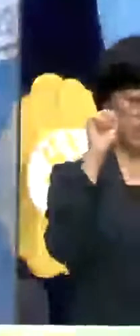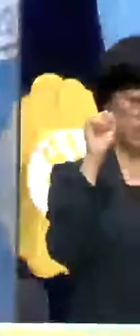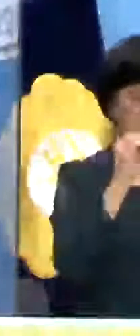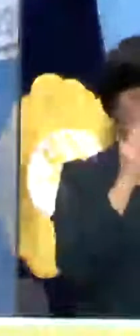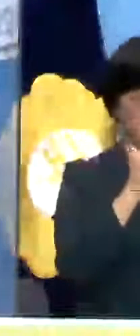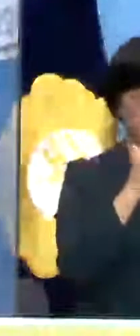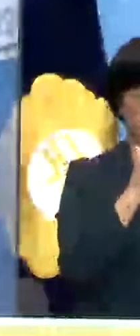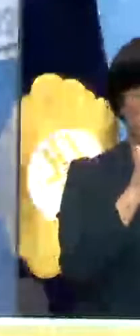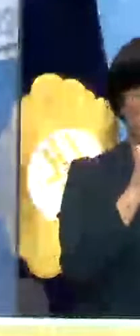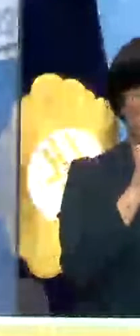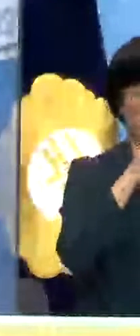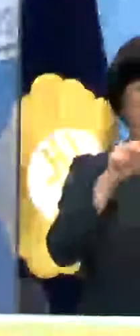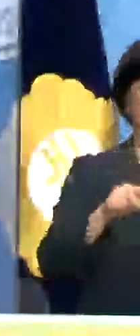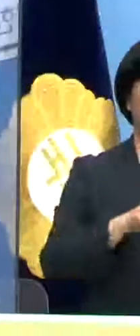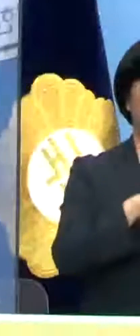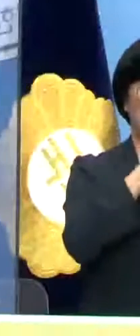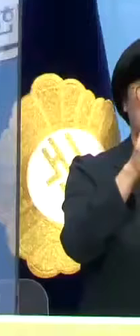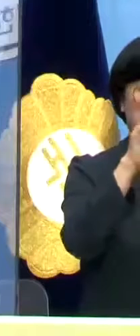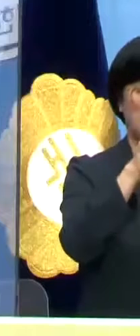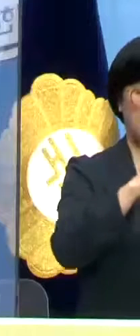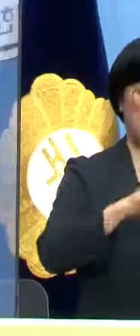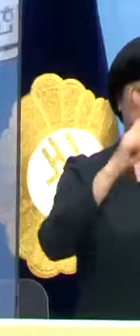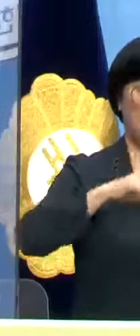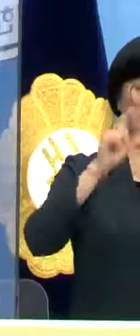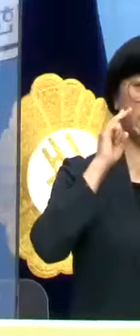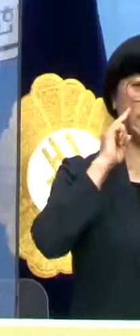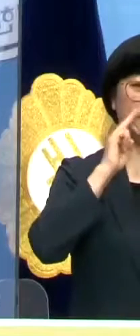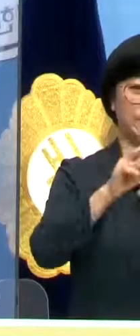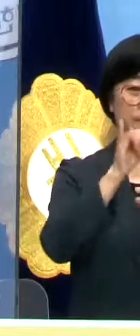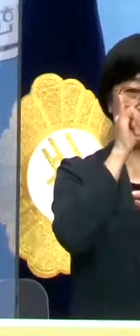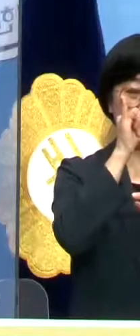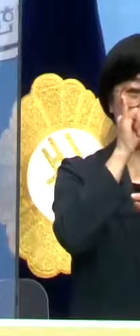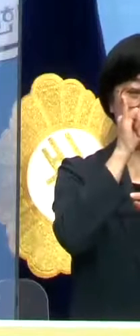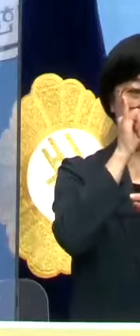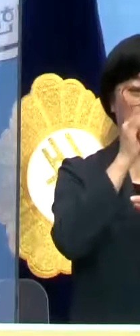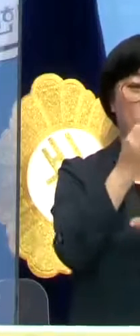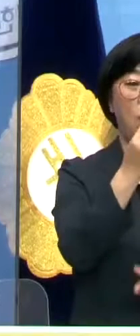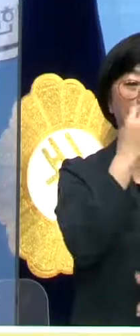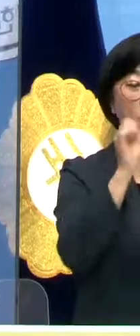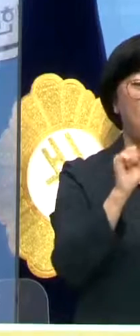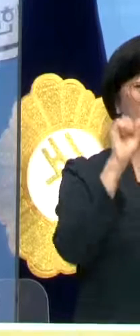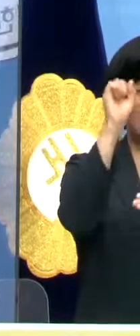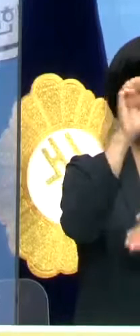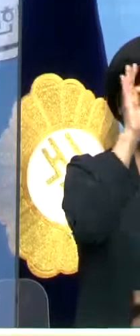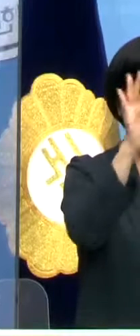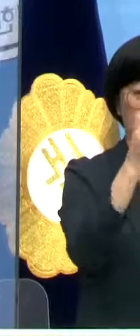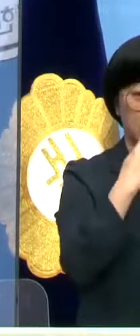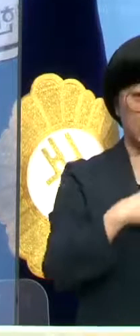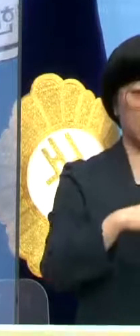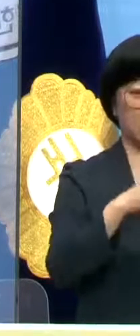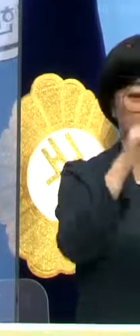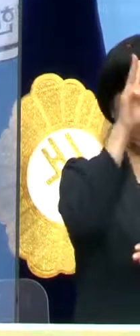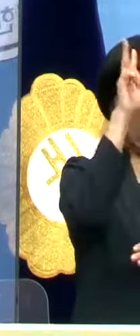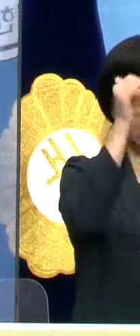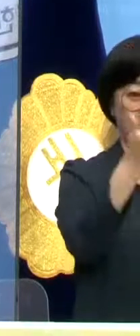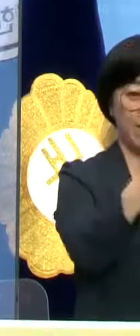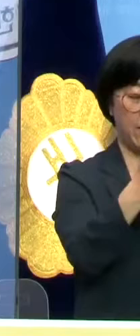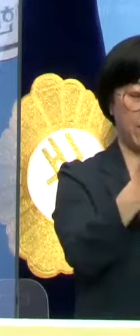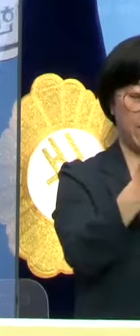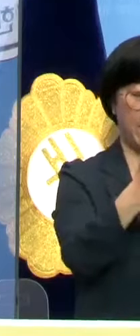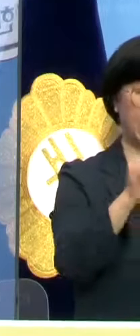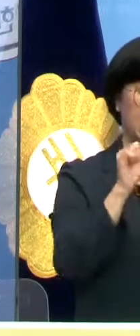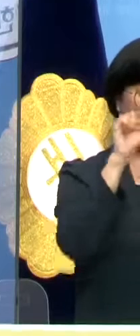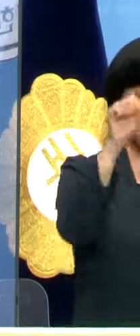2002 상황은 갈수록 격해지고 있습니다 홍콩 시위에서 볼 수 있었던 경찰을 방패와 시대